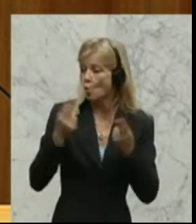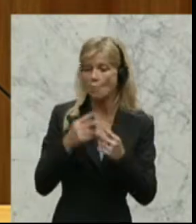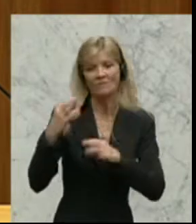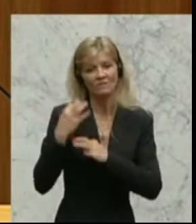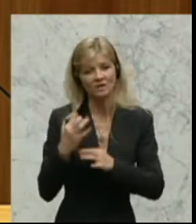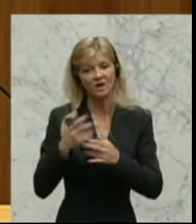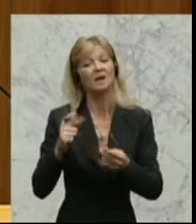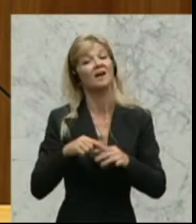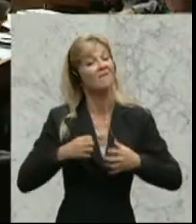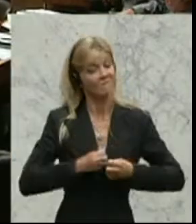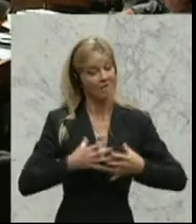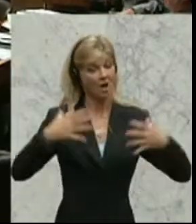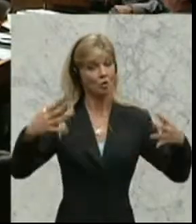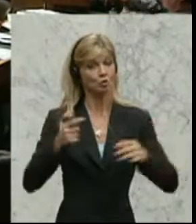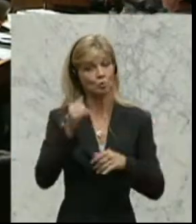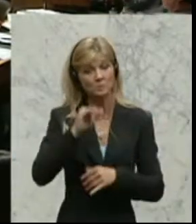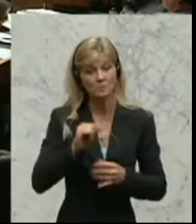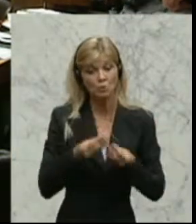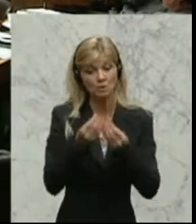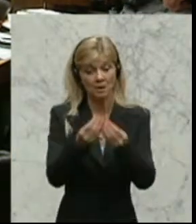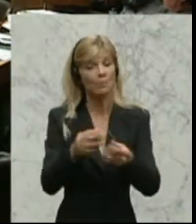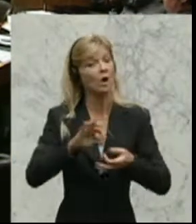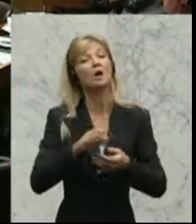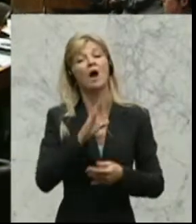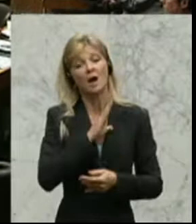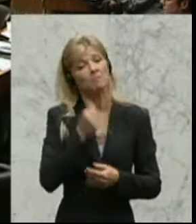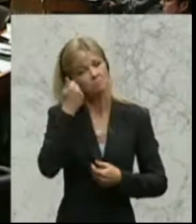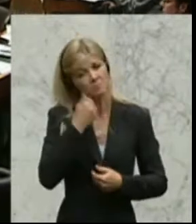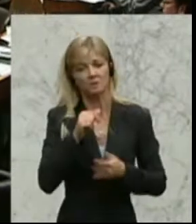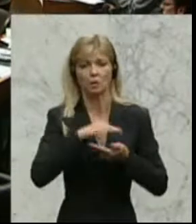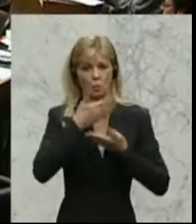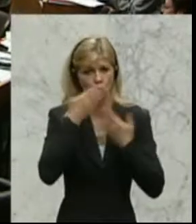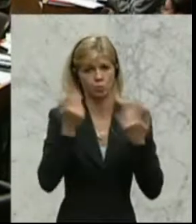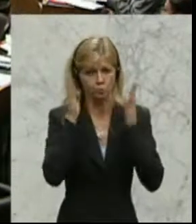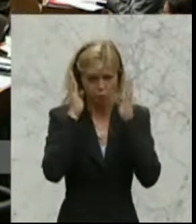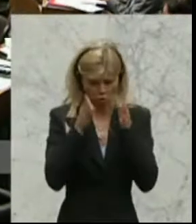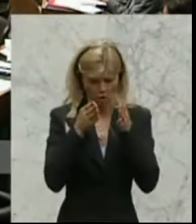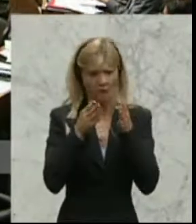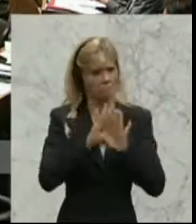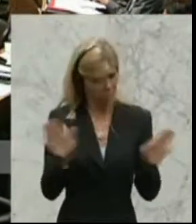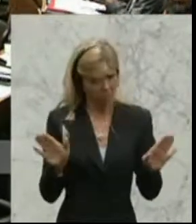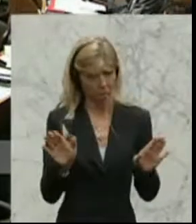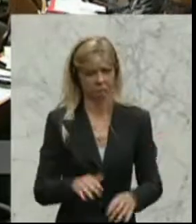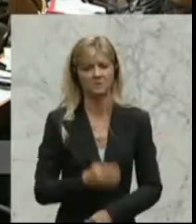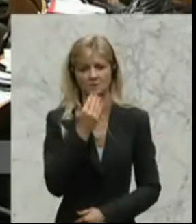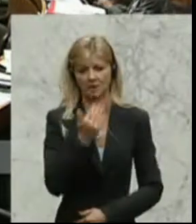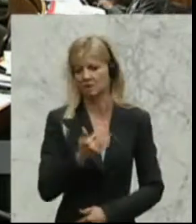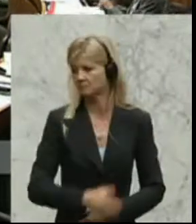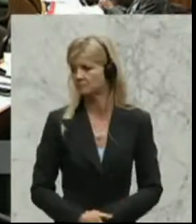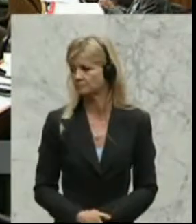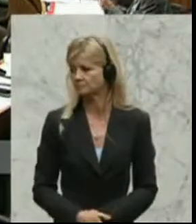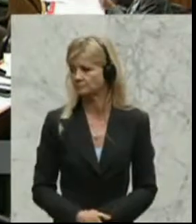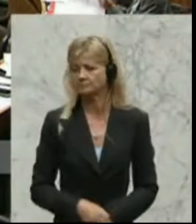setzen, ohne Scheuklappen. Danke. Eva Klawischnik, Klubobfrau der Grünen, plädiert für eine Steuerreform. Es gäbe